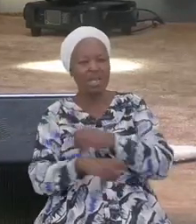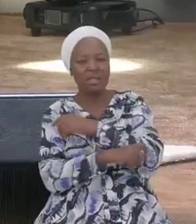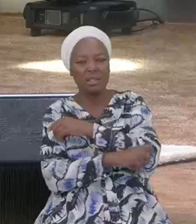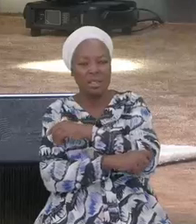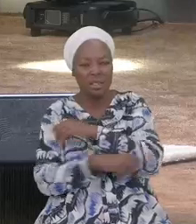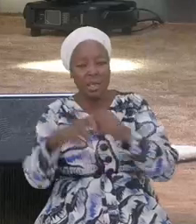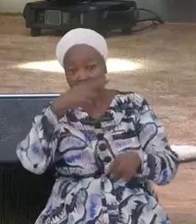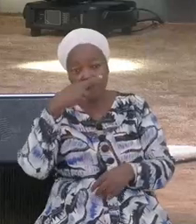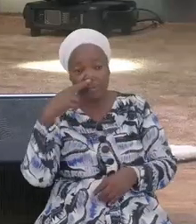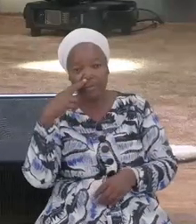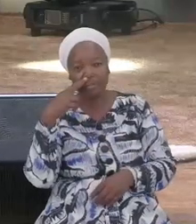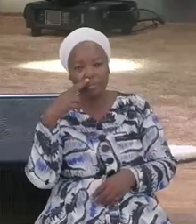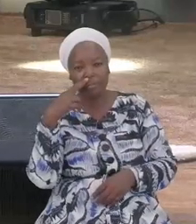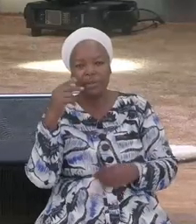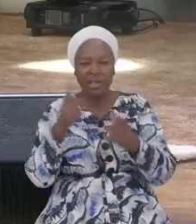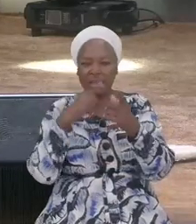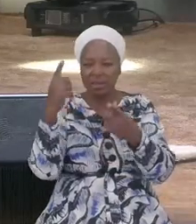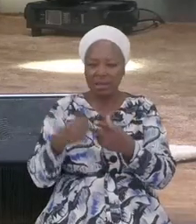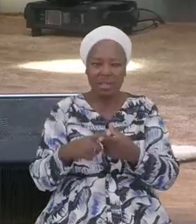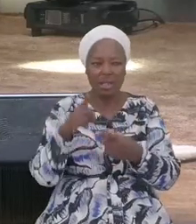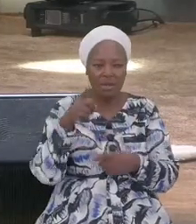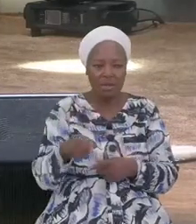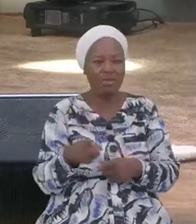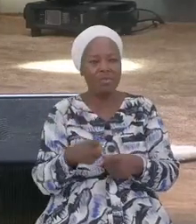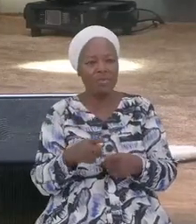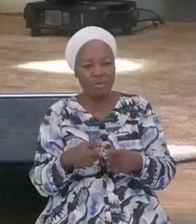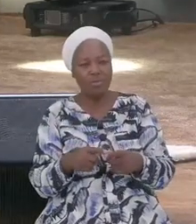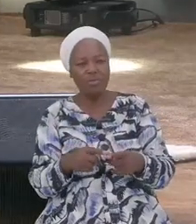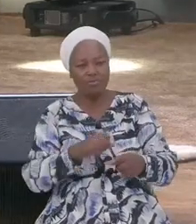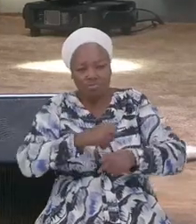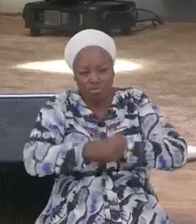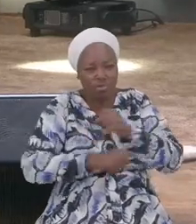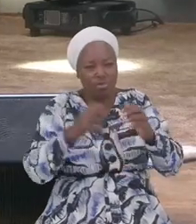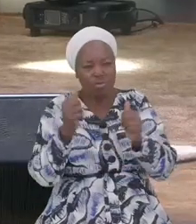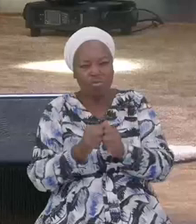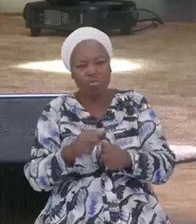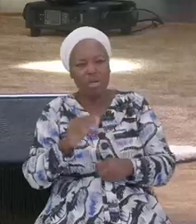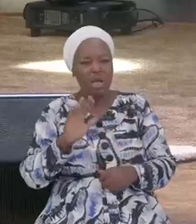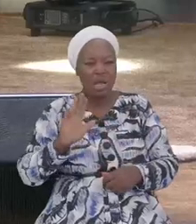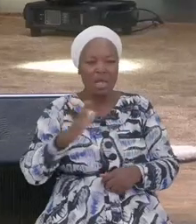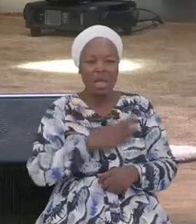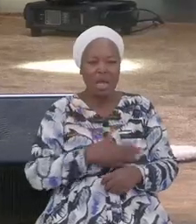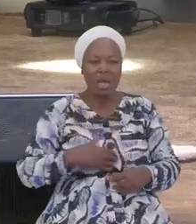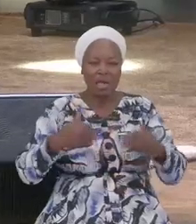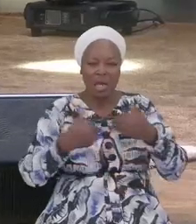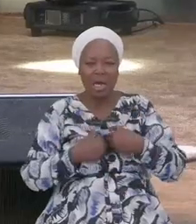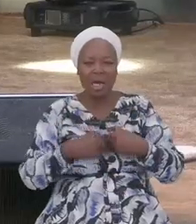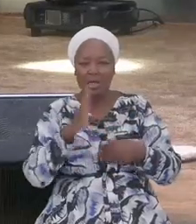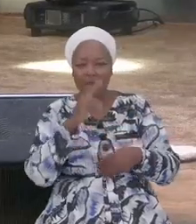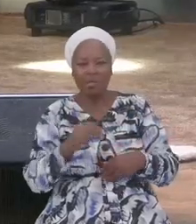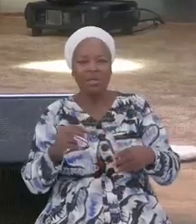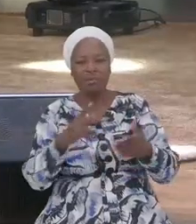Si tu vois un voleur, tu te plais avec lui et ta part est avec les